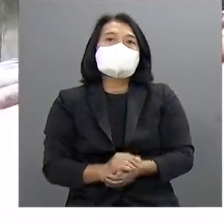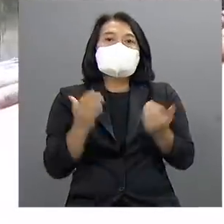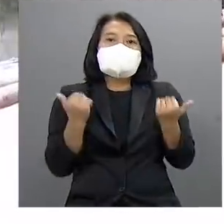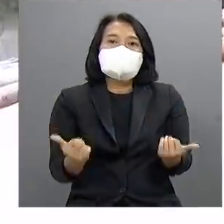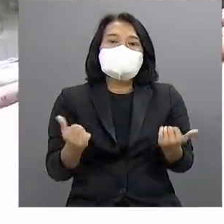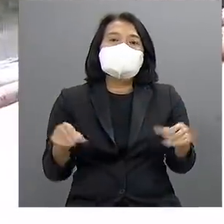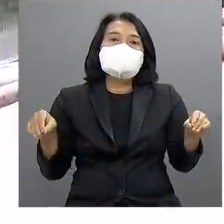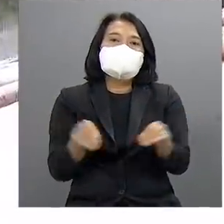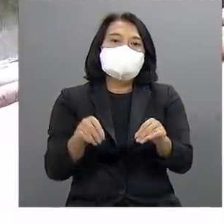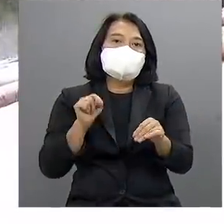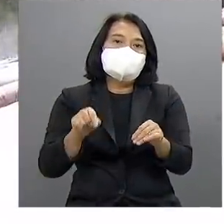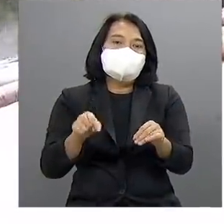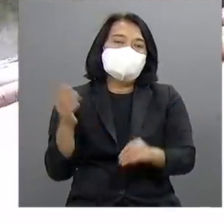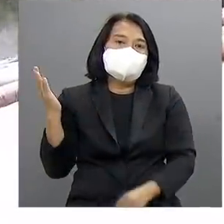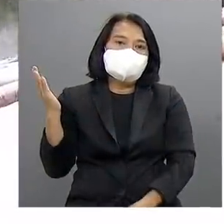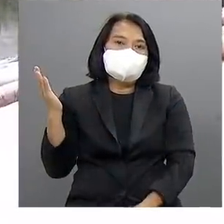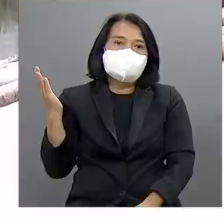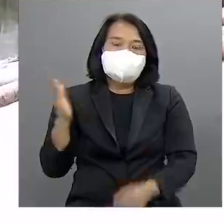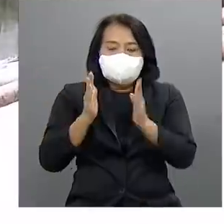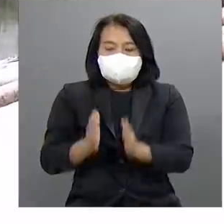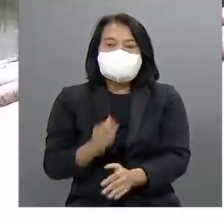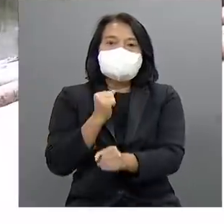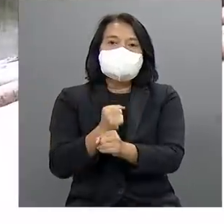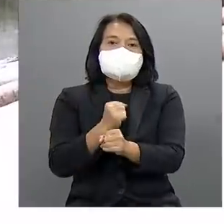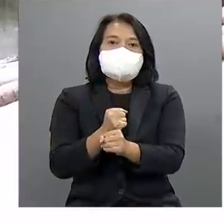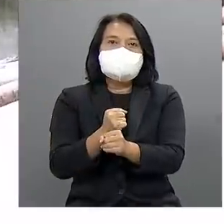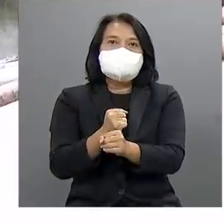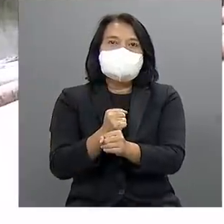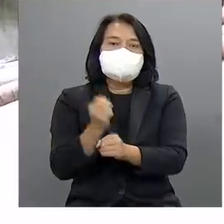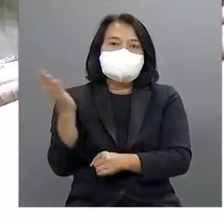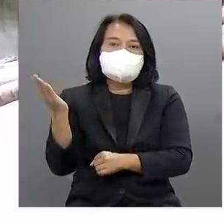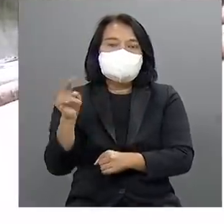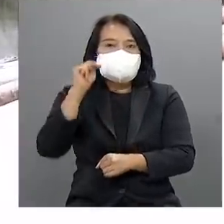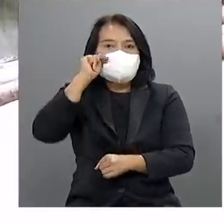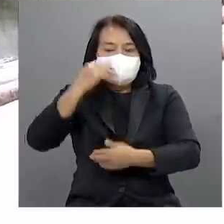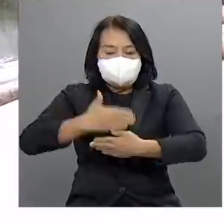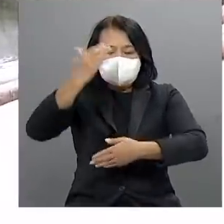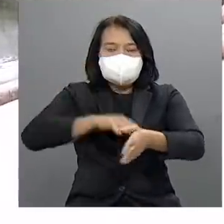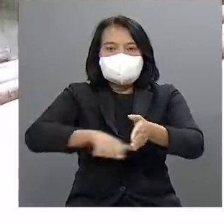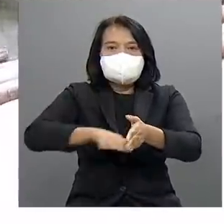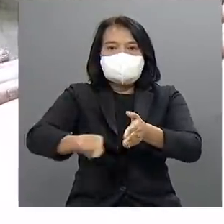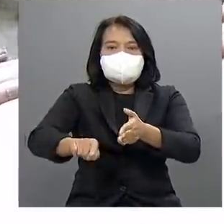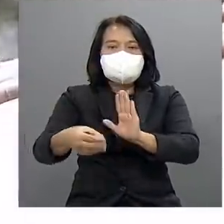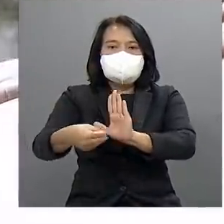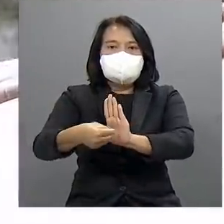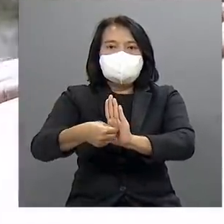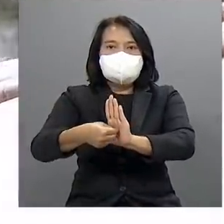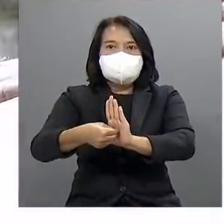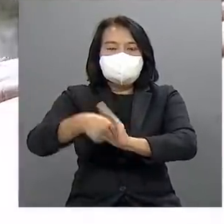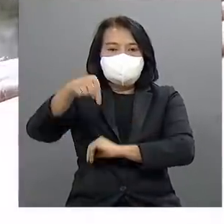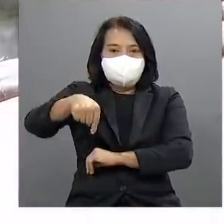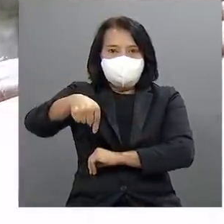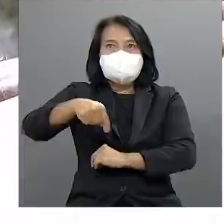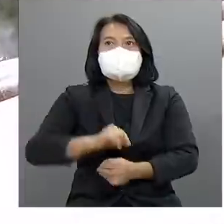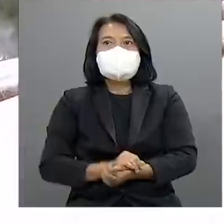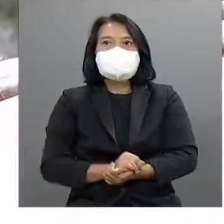งนี้มีเจ้าหน้าที่จากทางสำนักงานระบายน้ำกรุงเทพมหานครลงพื้นที่มานะคะแต่ว่าเขาบอกว่ามาท